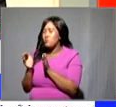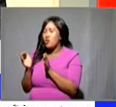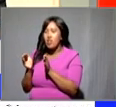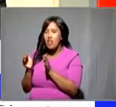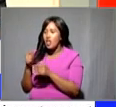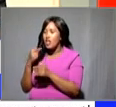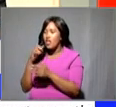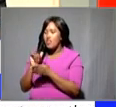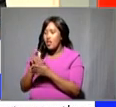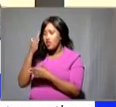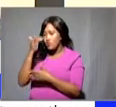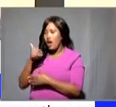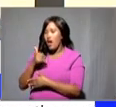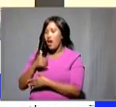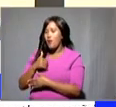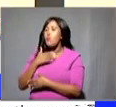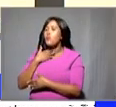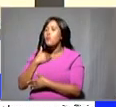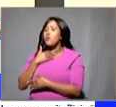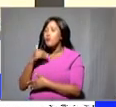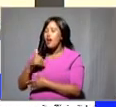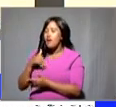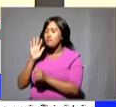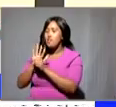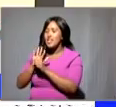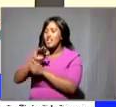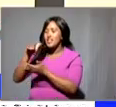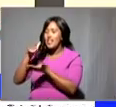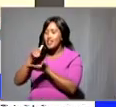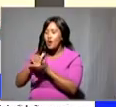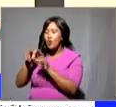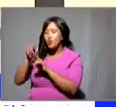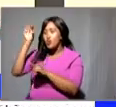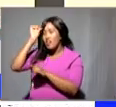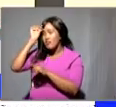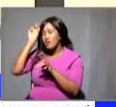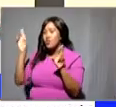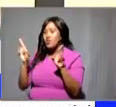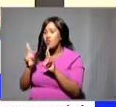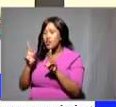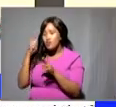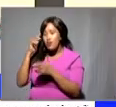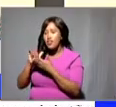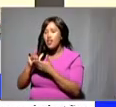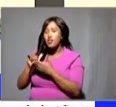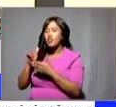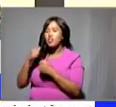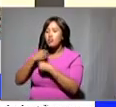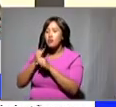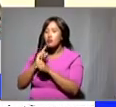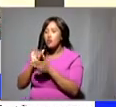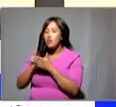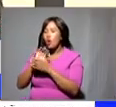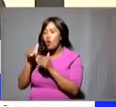tulenda gukorwo na centers nyingi muno and the ministry in the government is very ready nigwirathi githondeka to make sure everybody